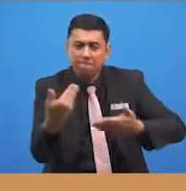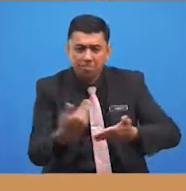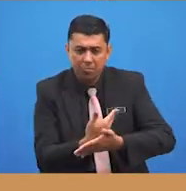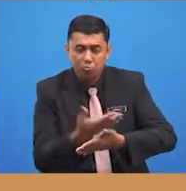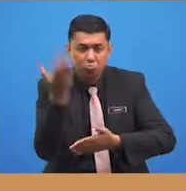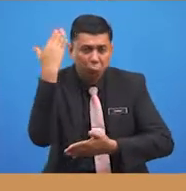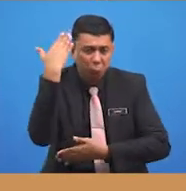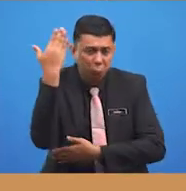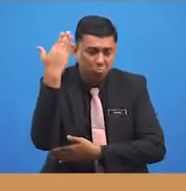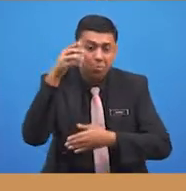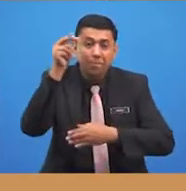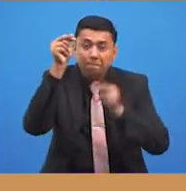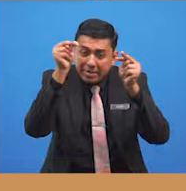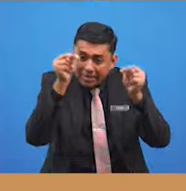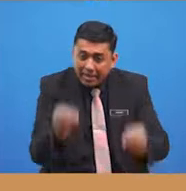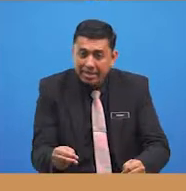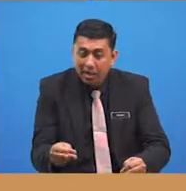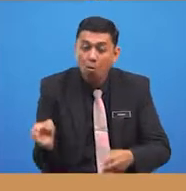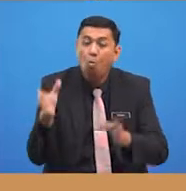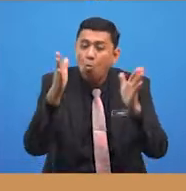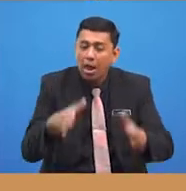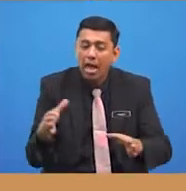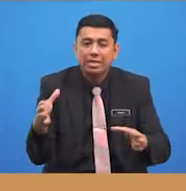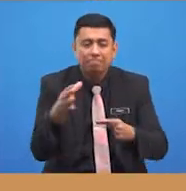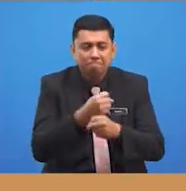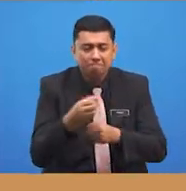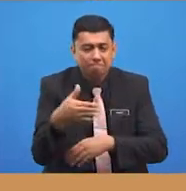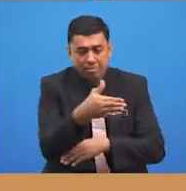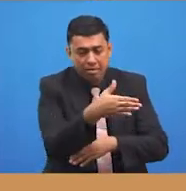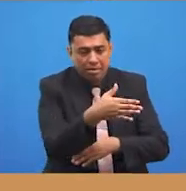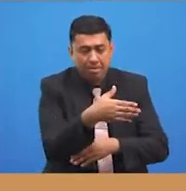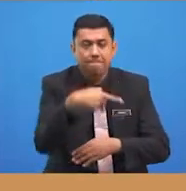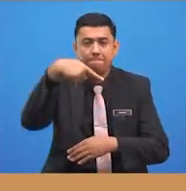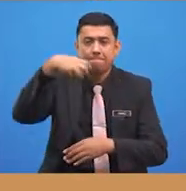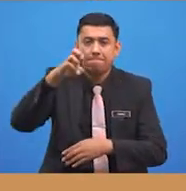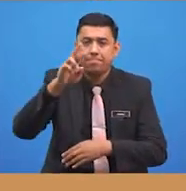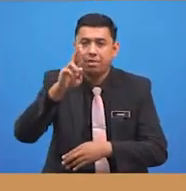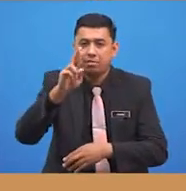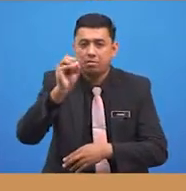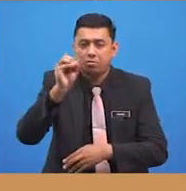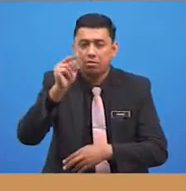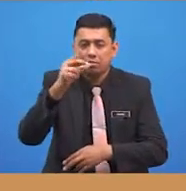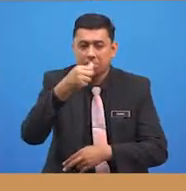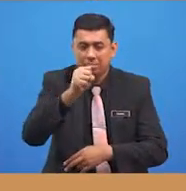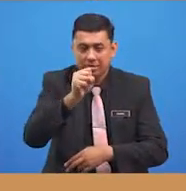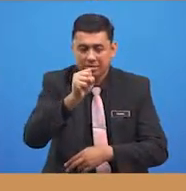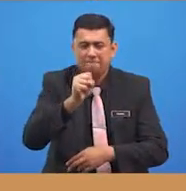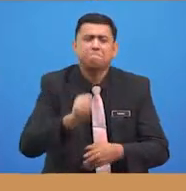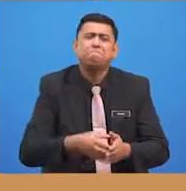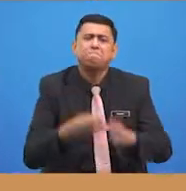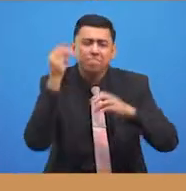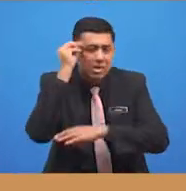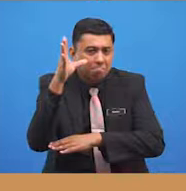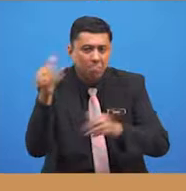perkampungan nelayan. Namun, setelah Petronas didirikan di kawasan tersebut, ia berkembang dan membangun